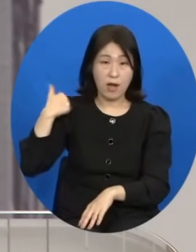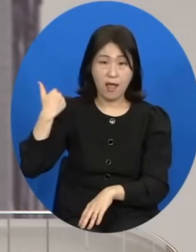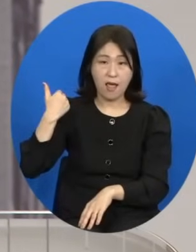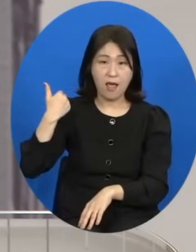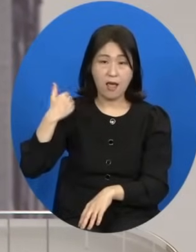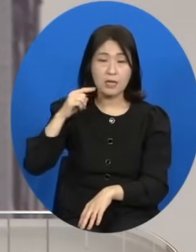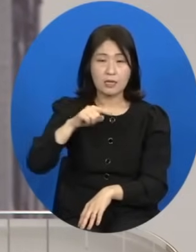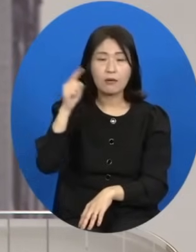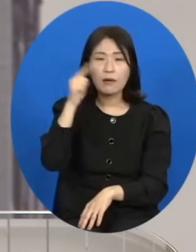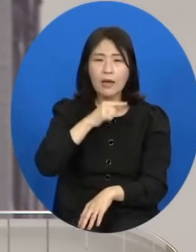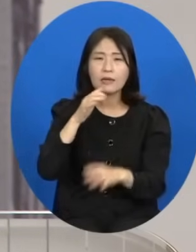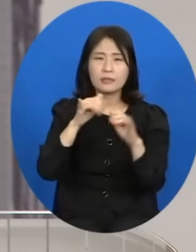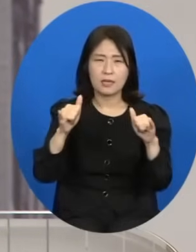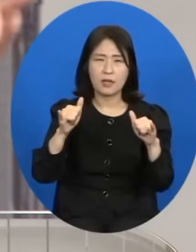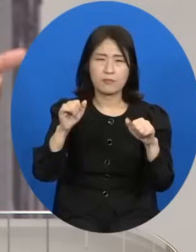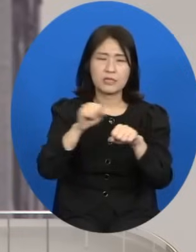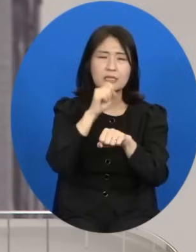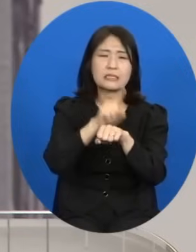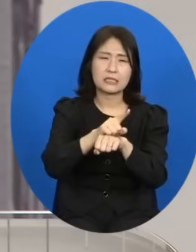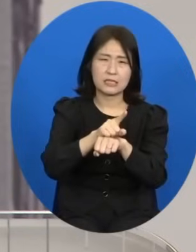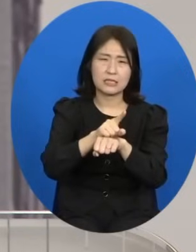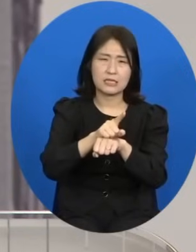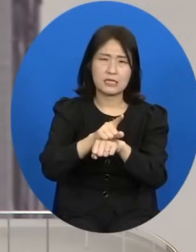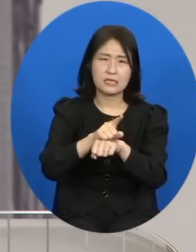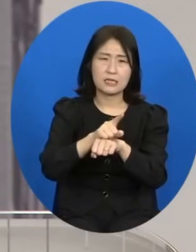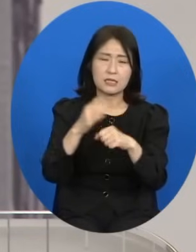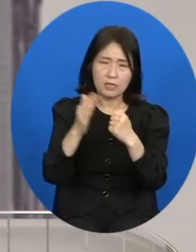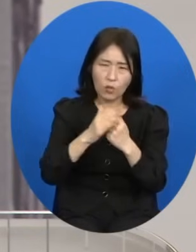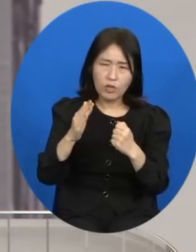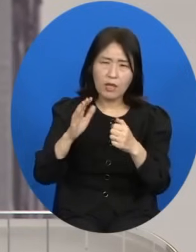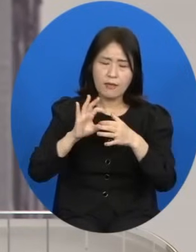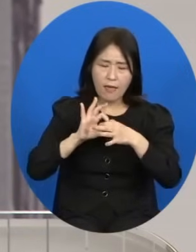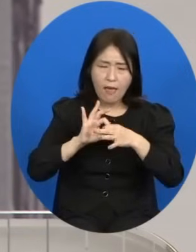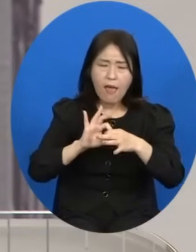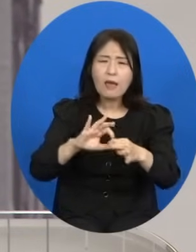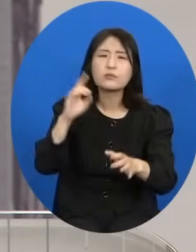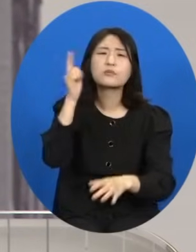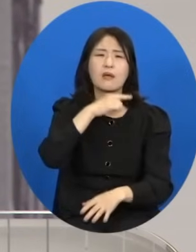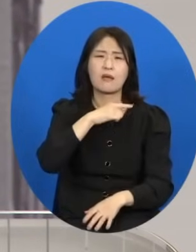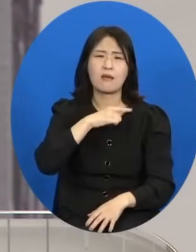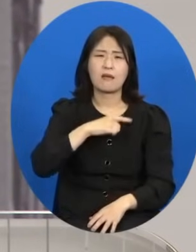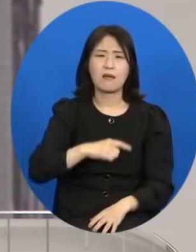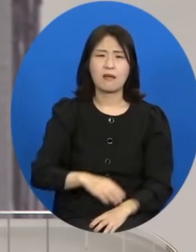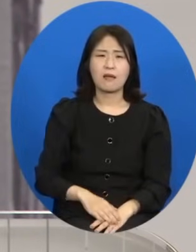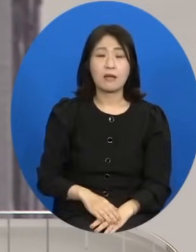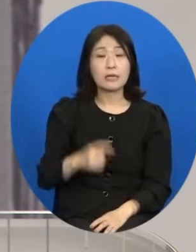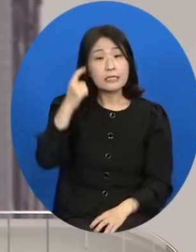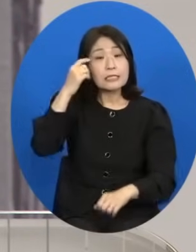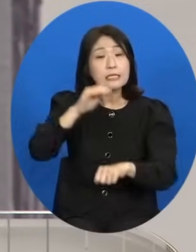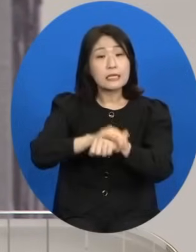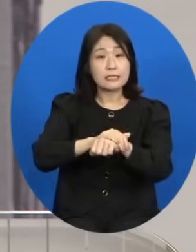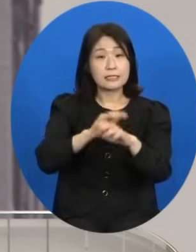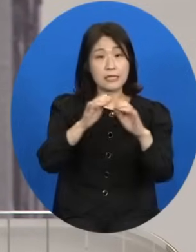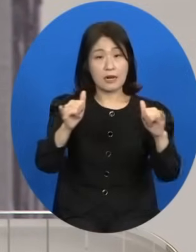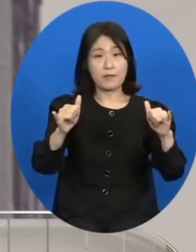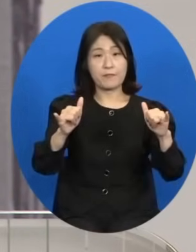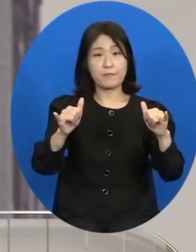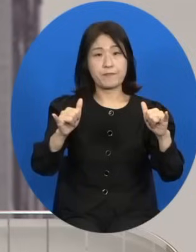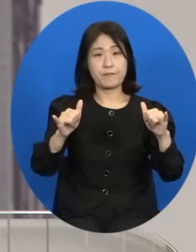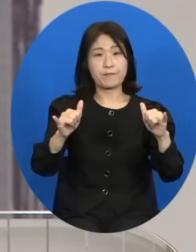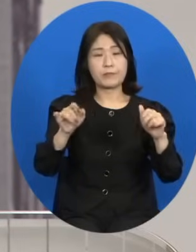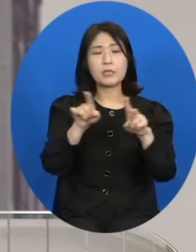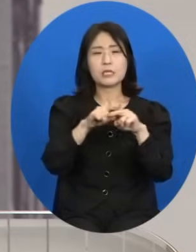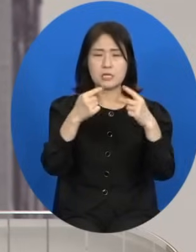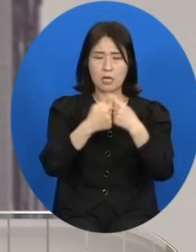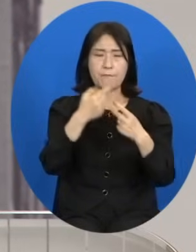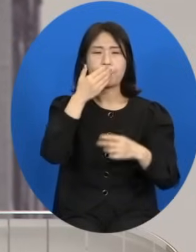자들의 특징이고 계속 악해지는 것입니다 입 그러나 지혜 있는 사람들만이 이해한다는 것입니다 불쌍한